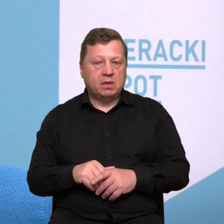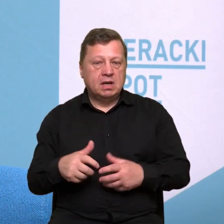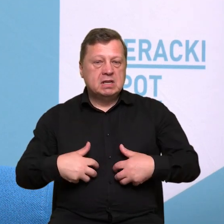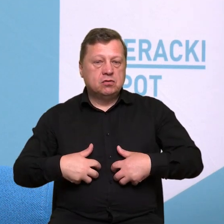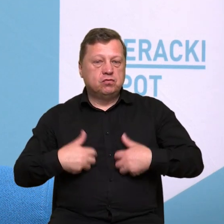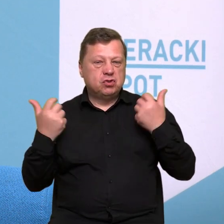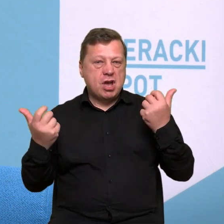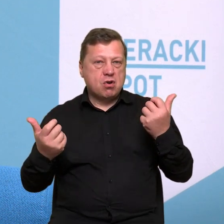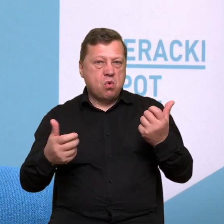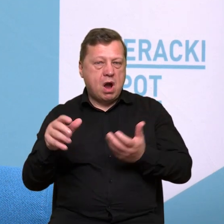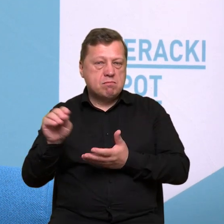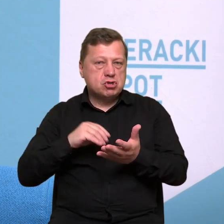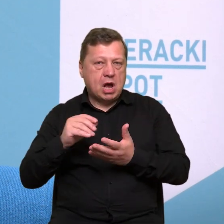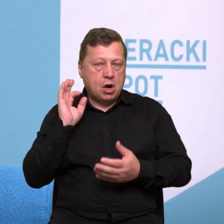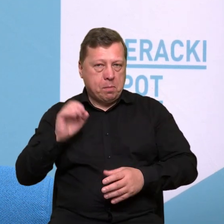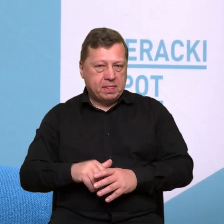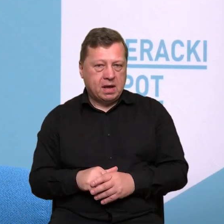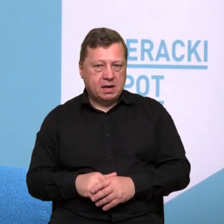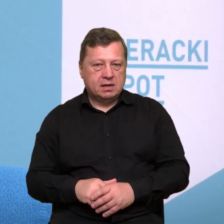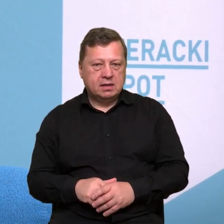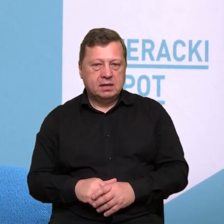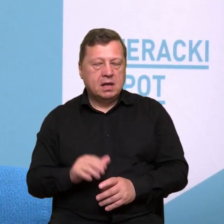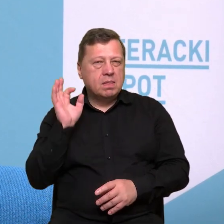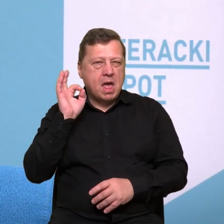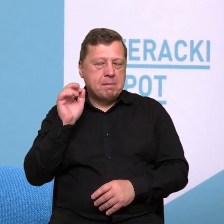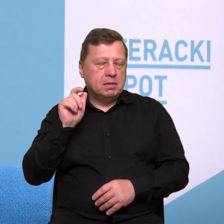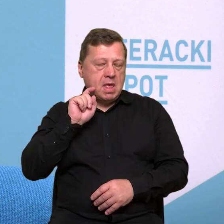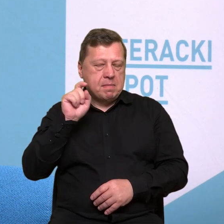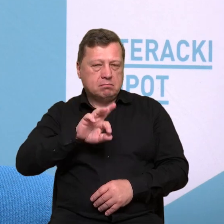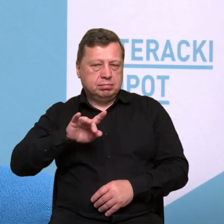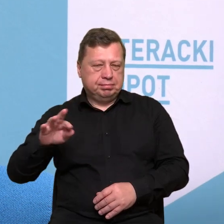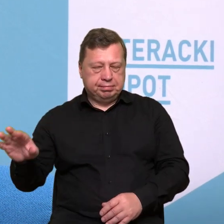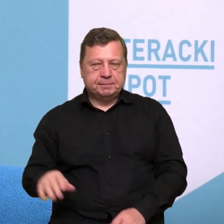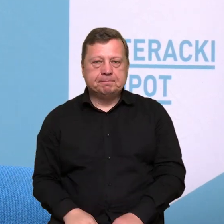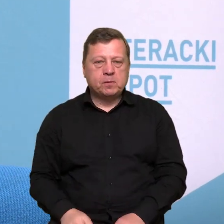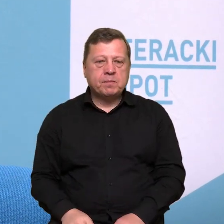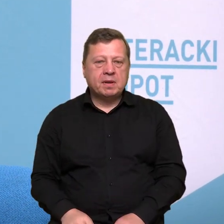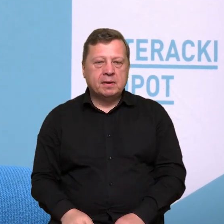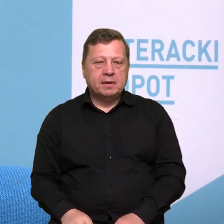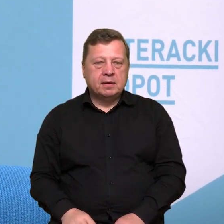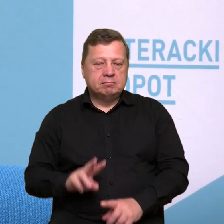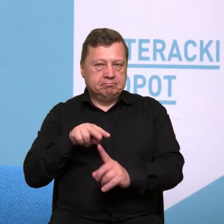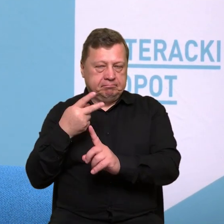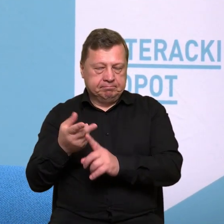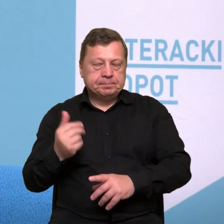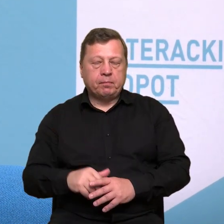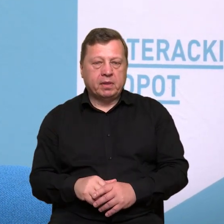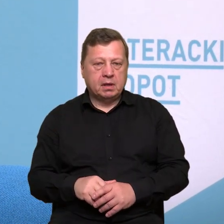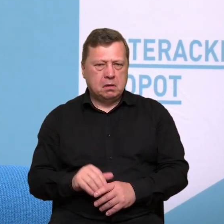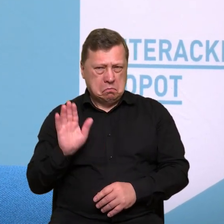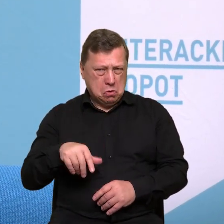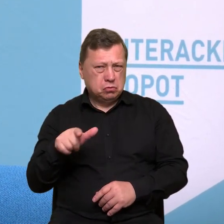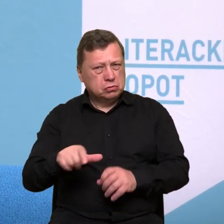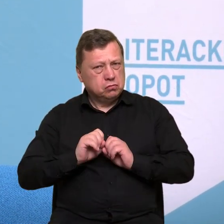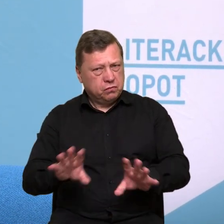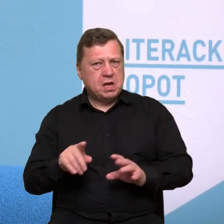wściekłą, piszącą kobietą, czyli po niemiecku mamy wütende, schreibende Frau. I czy mogłabyś rozwinąć